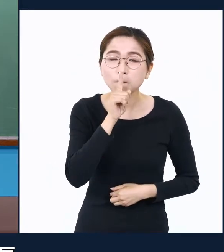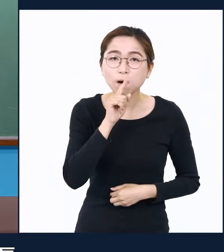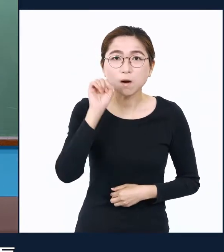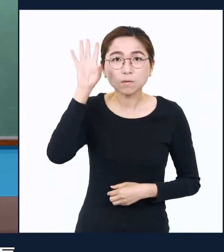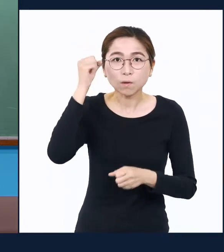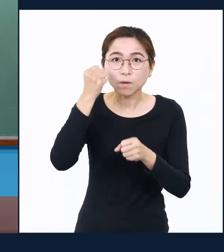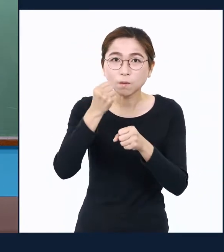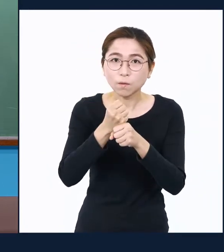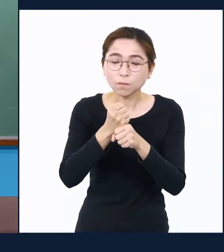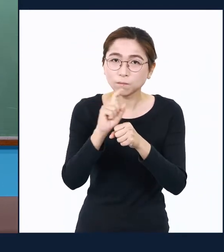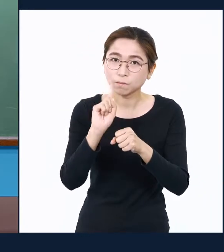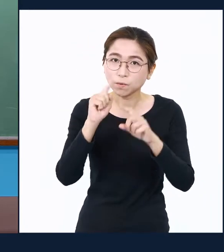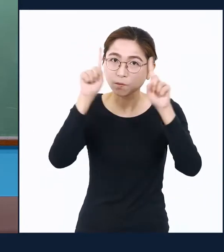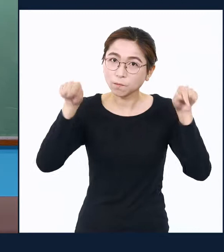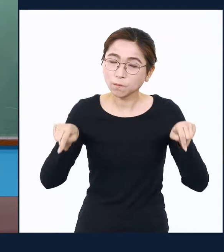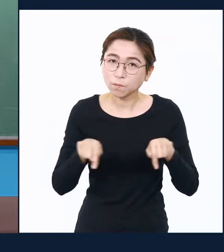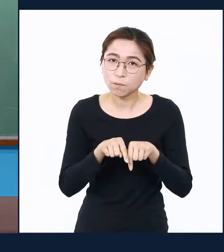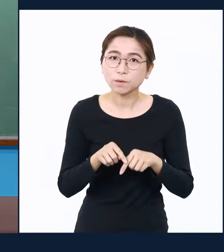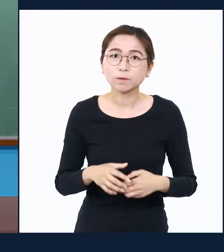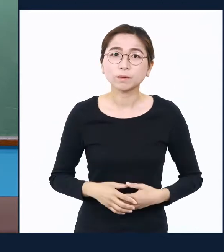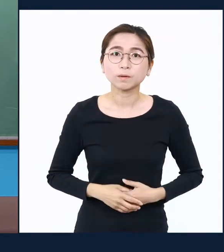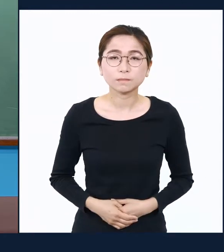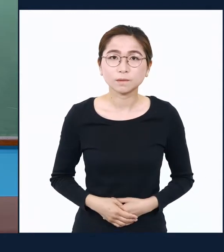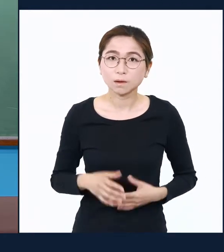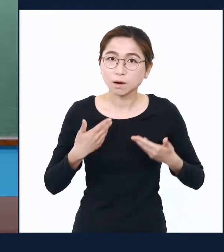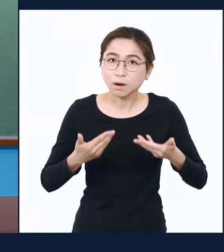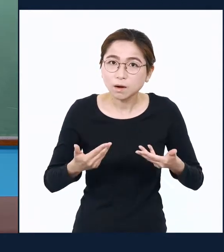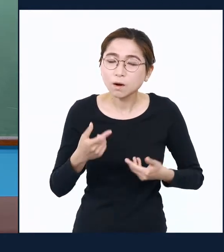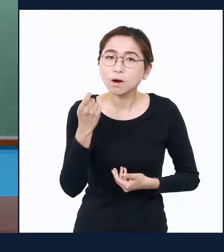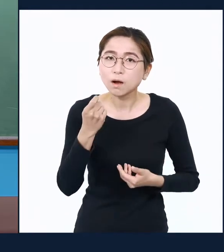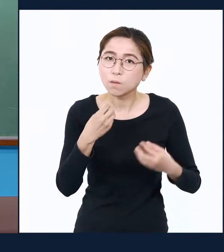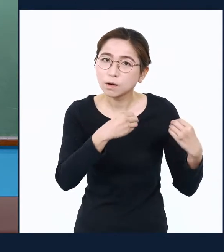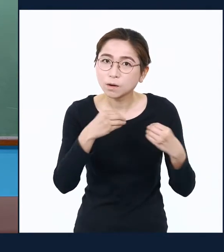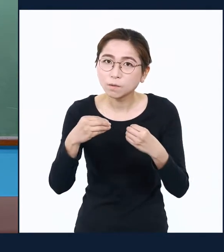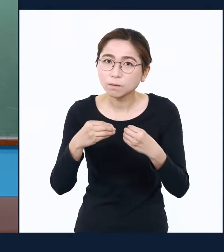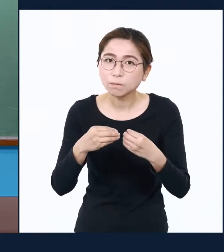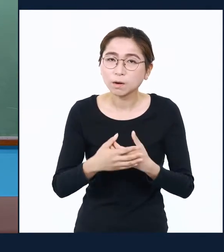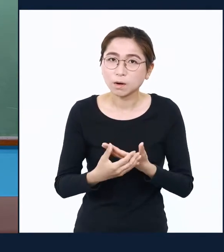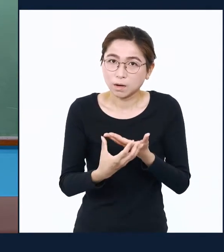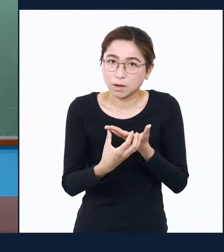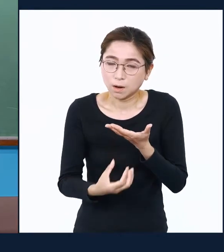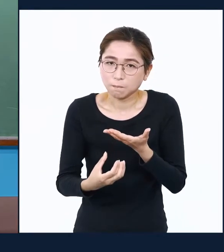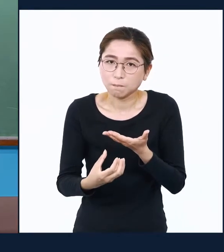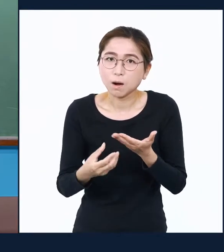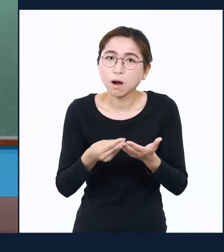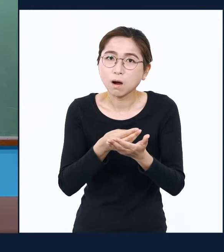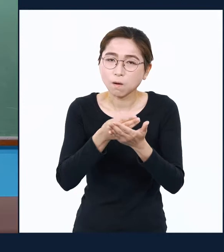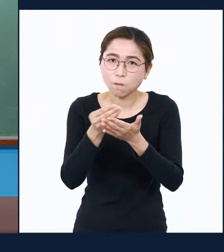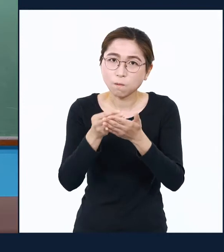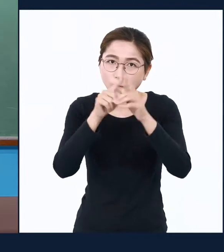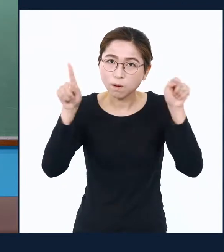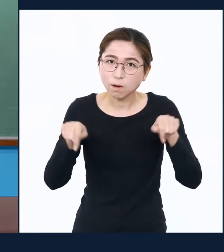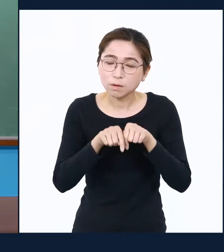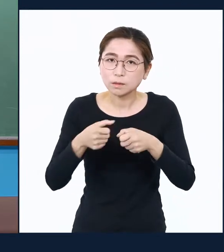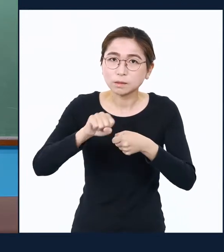呢创作一个怎样的版画作品呢？ Kenny， 其實今天很簡單，我們會做一個叫粒版畫，還有